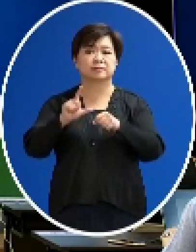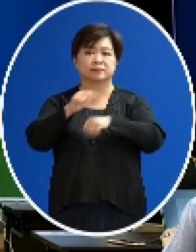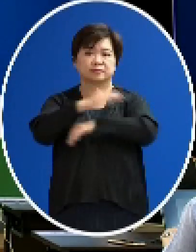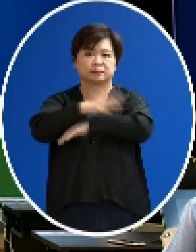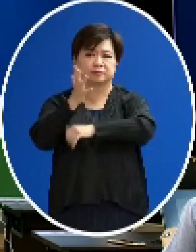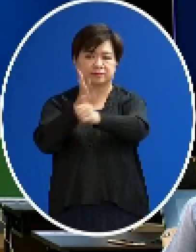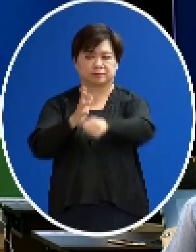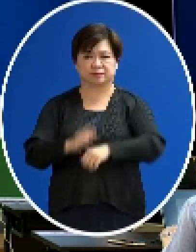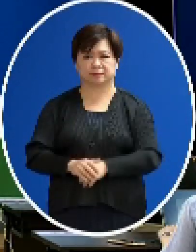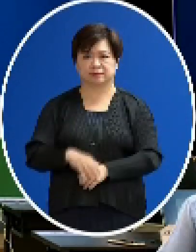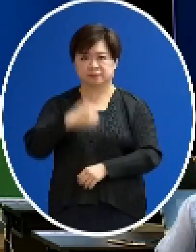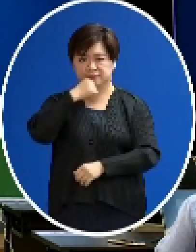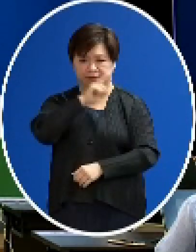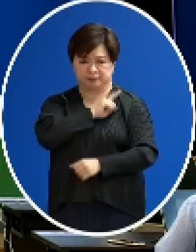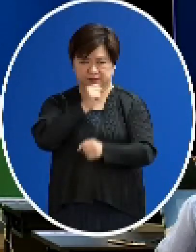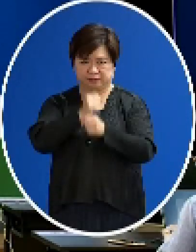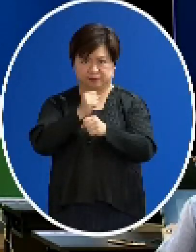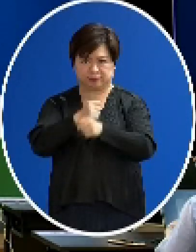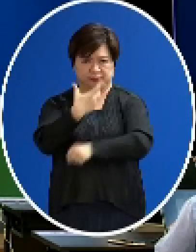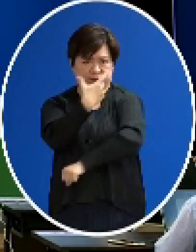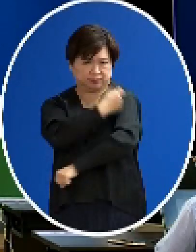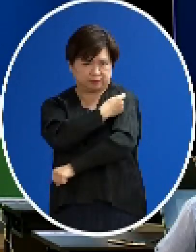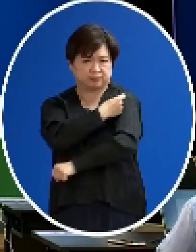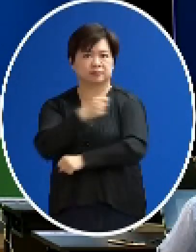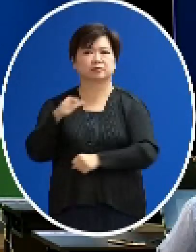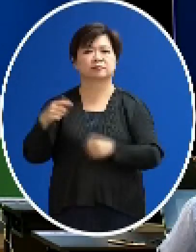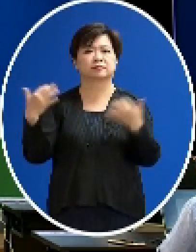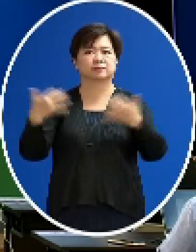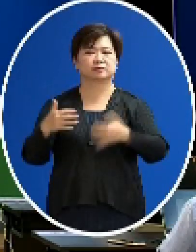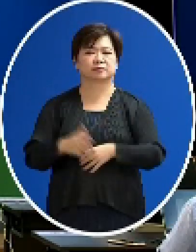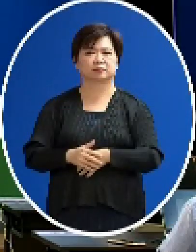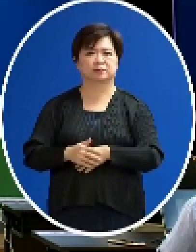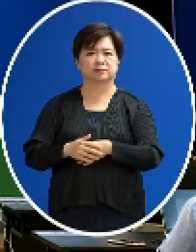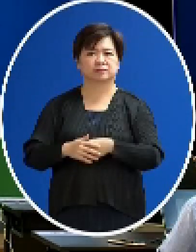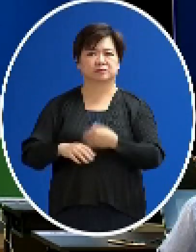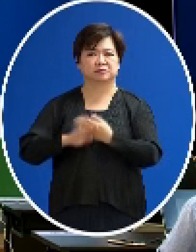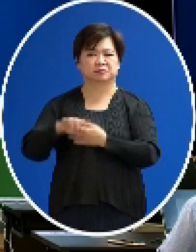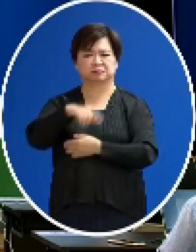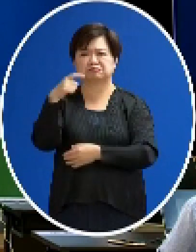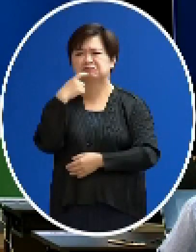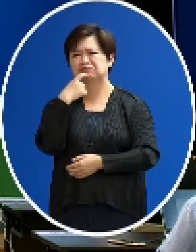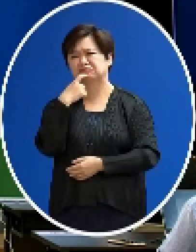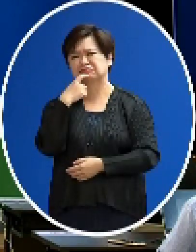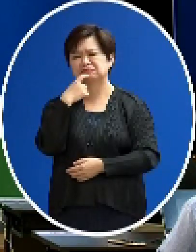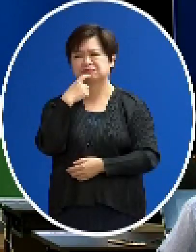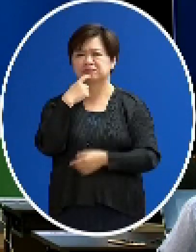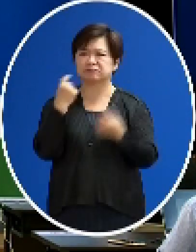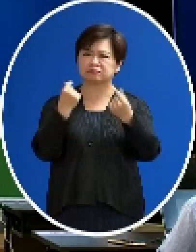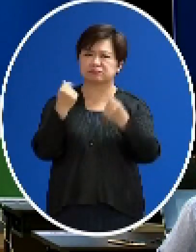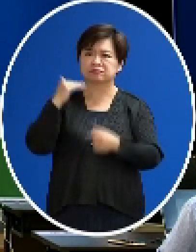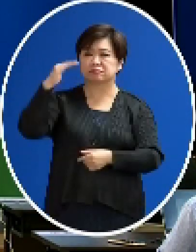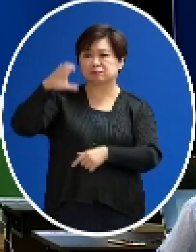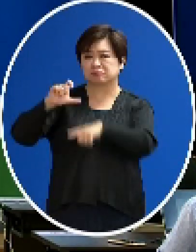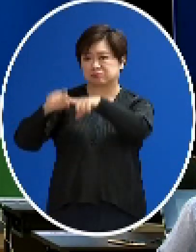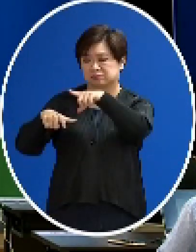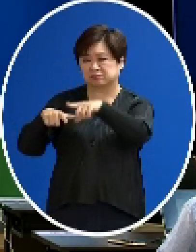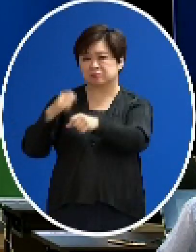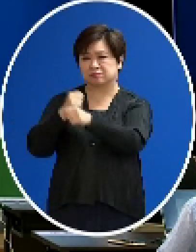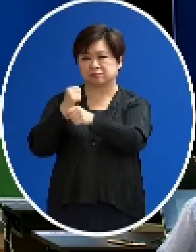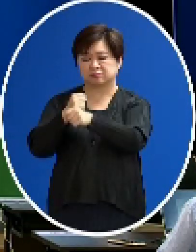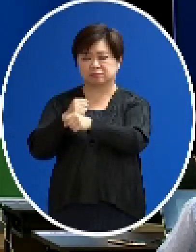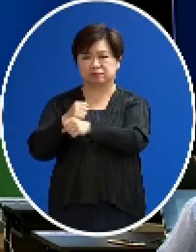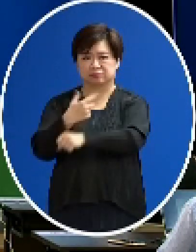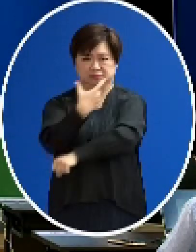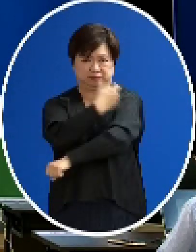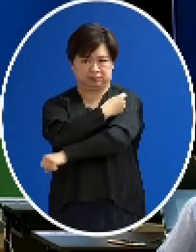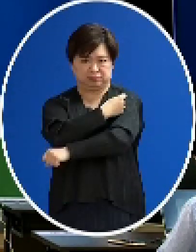想要问有关于国产疫苗的问题哦，就是说，因为现在外界其实还是有些疑问。那比如说，高端疫苗它的二期临